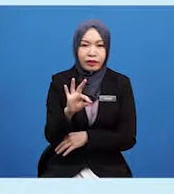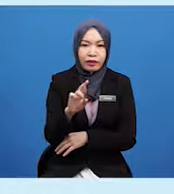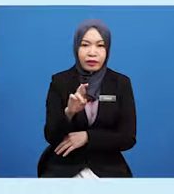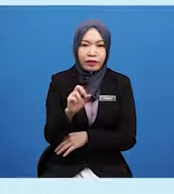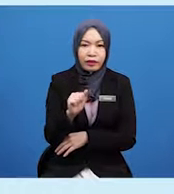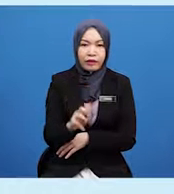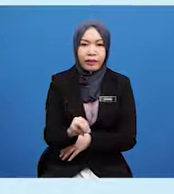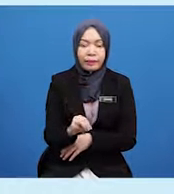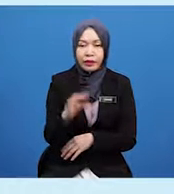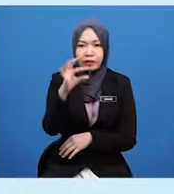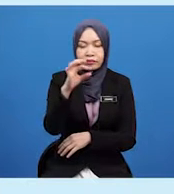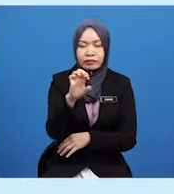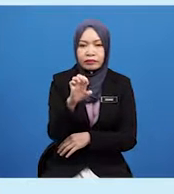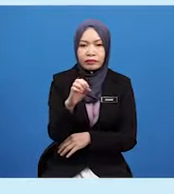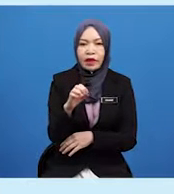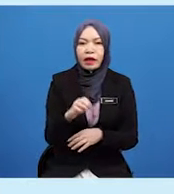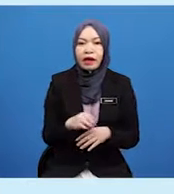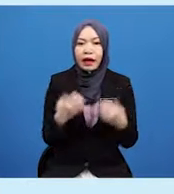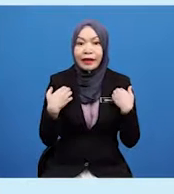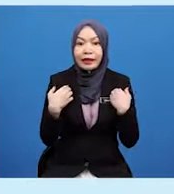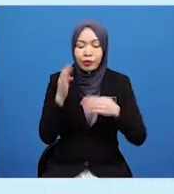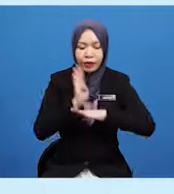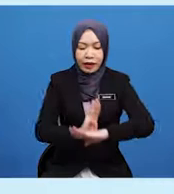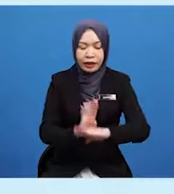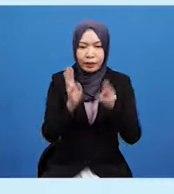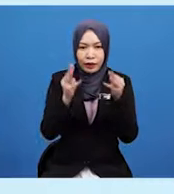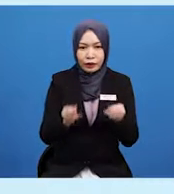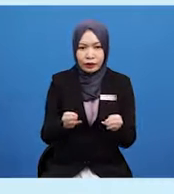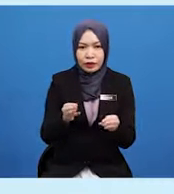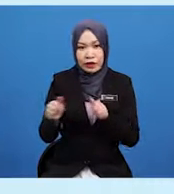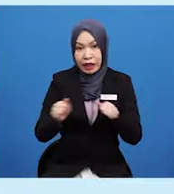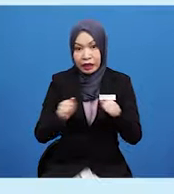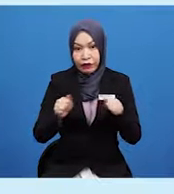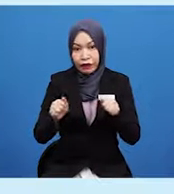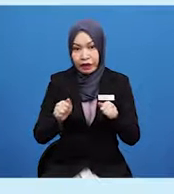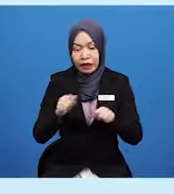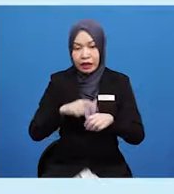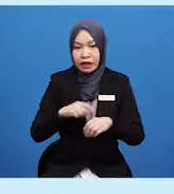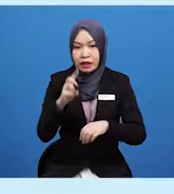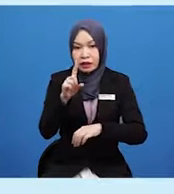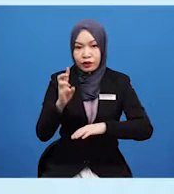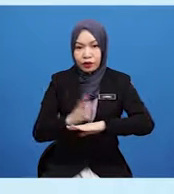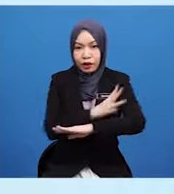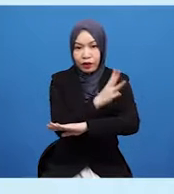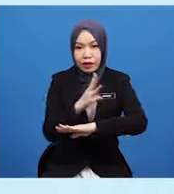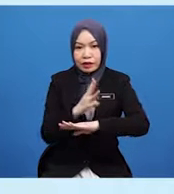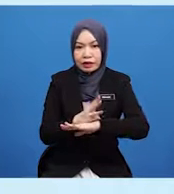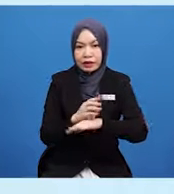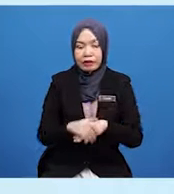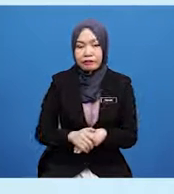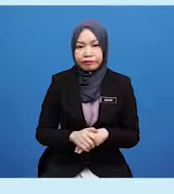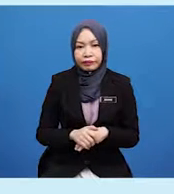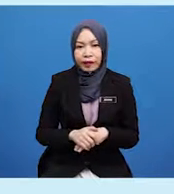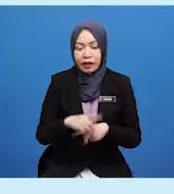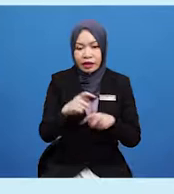petunjuk wujudnya kegiatan budaya manusia di sesuatu kawasan seperti bekas pembakaran